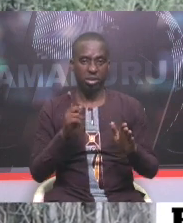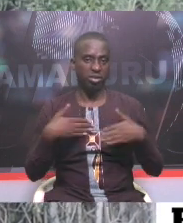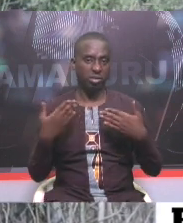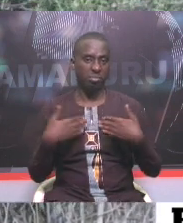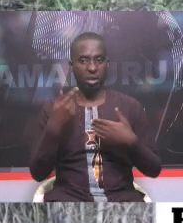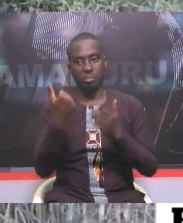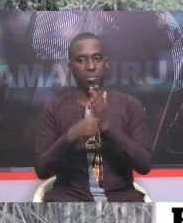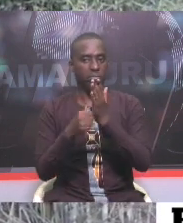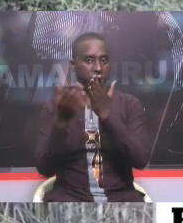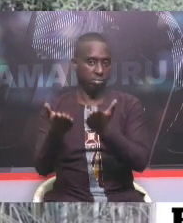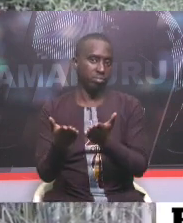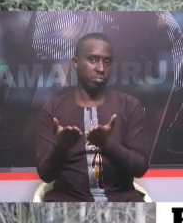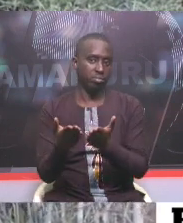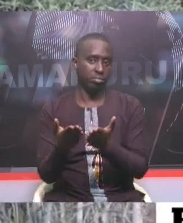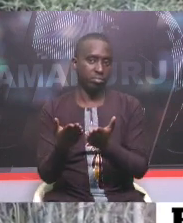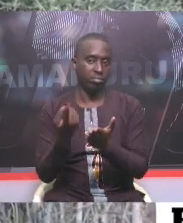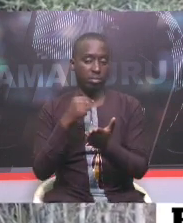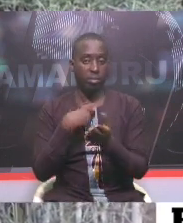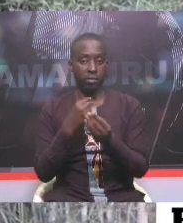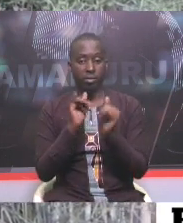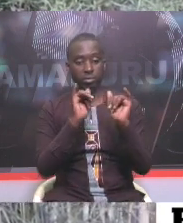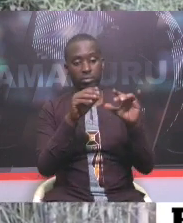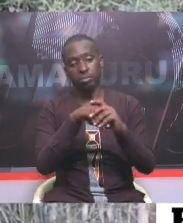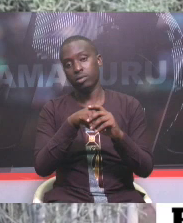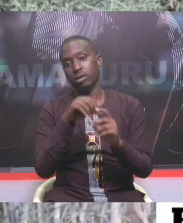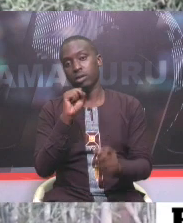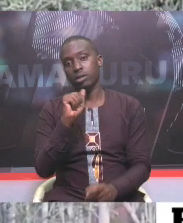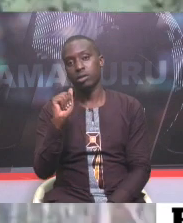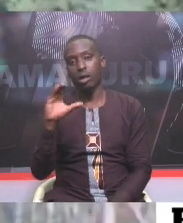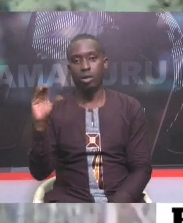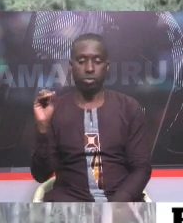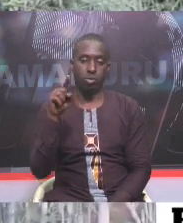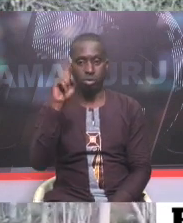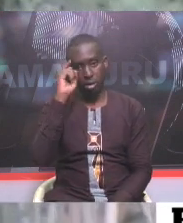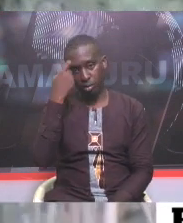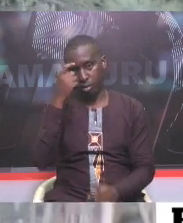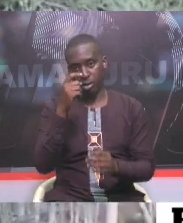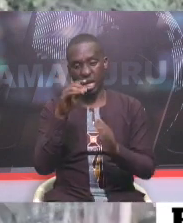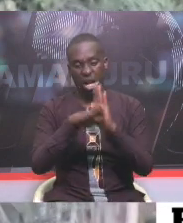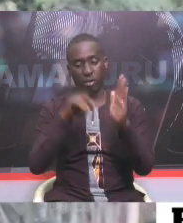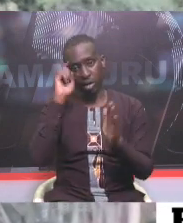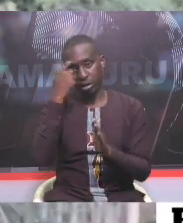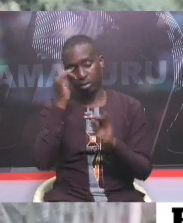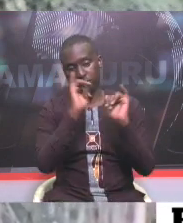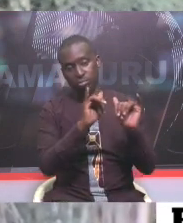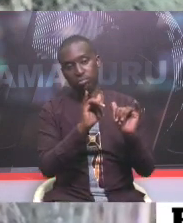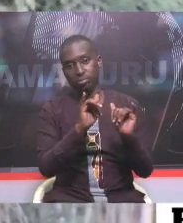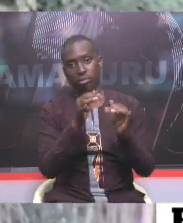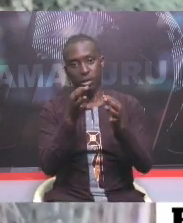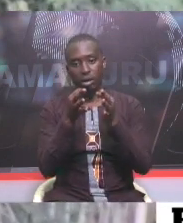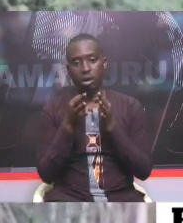yamumbajije cya garanti dusigana muri Sako iyo garanti yari gahunda ya leta yo gusiga garanti kuri